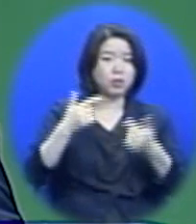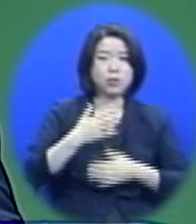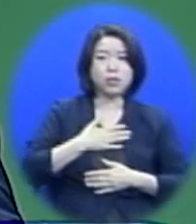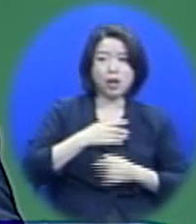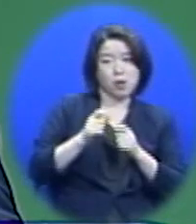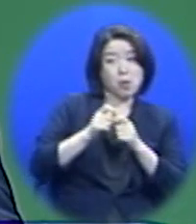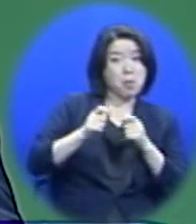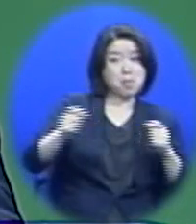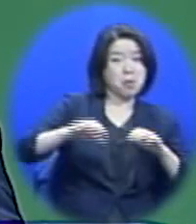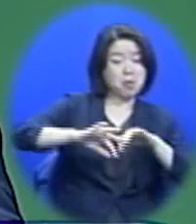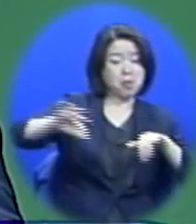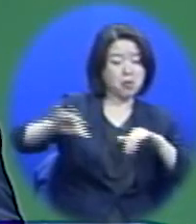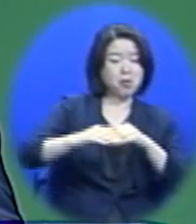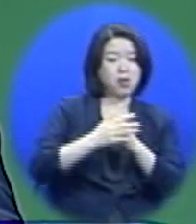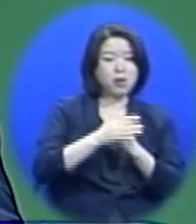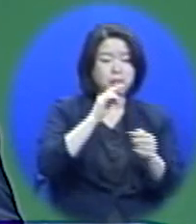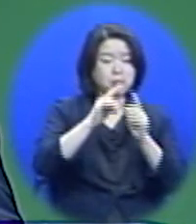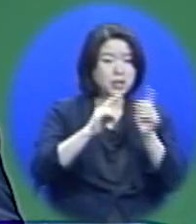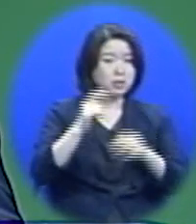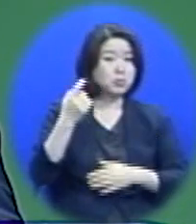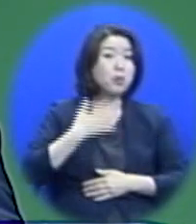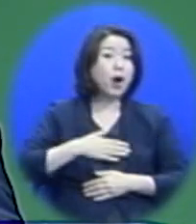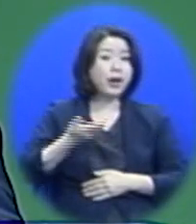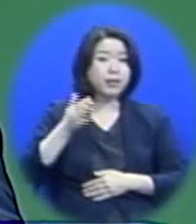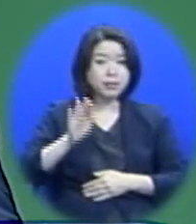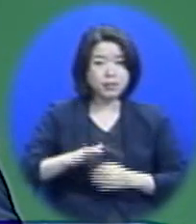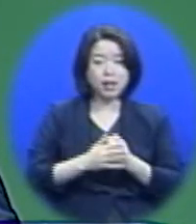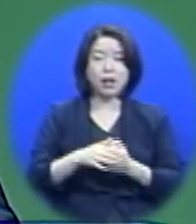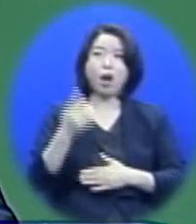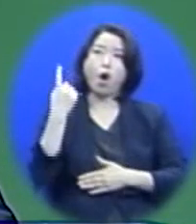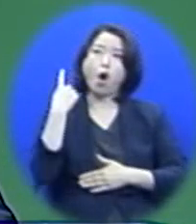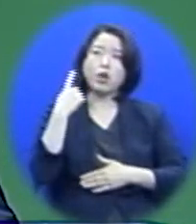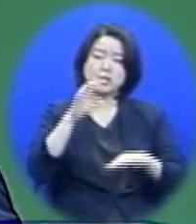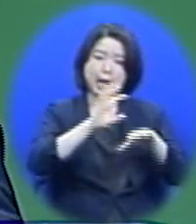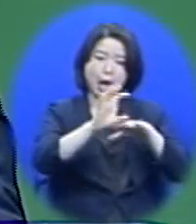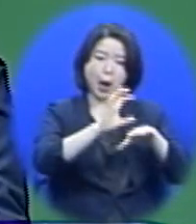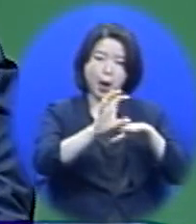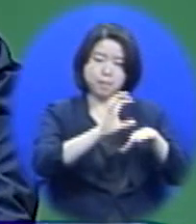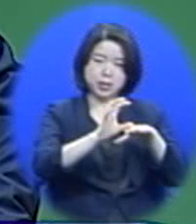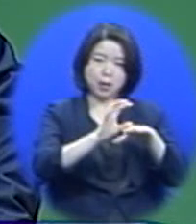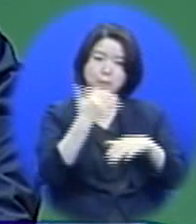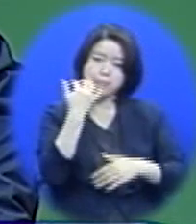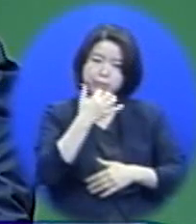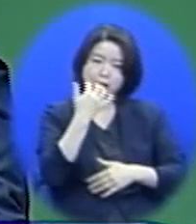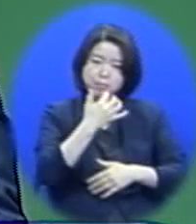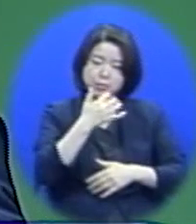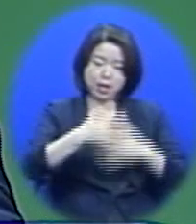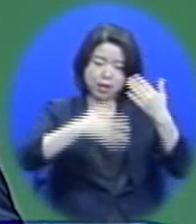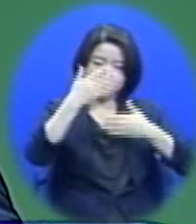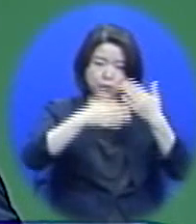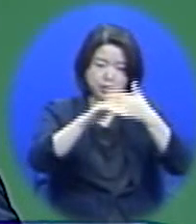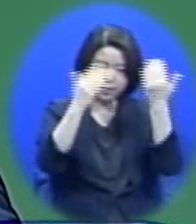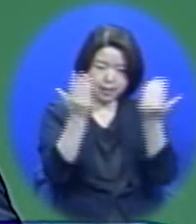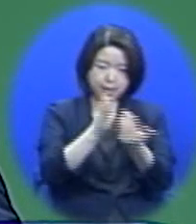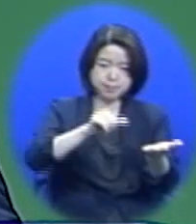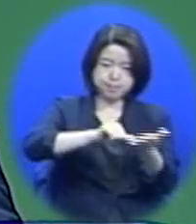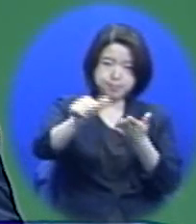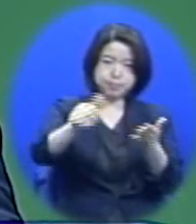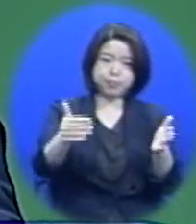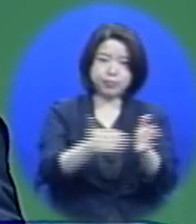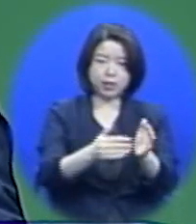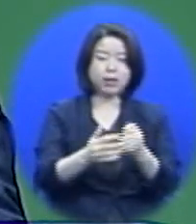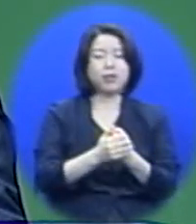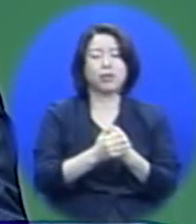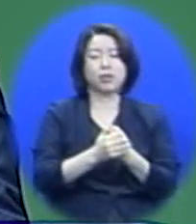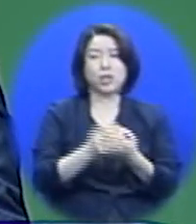먼 말씀으로만 알았는데 어제 컴퓨터 안에 있는 음란 동영상을 싹 지웠습니다. 주님이 내